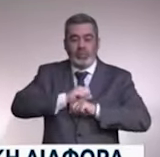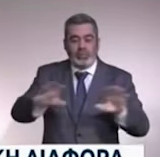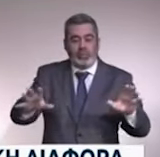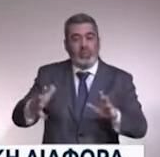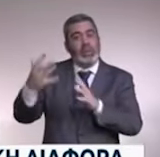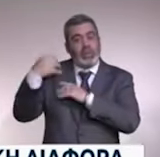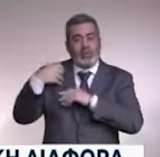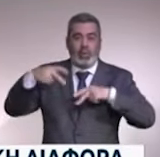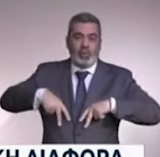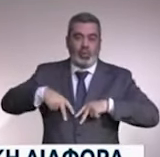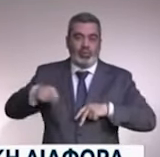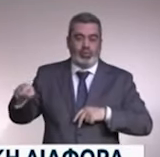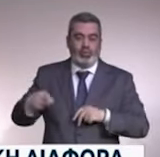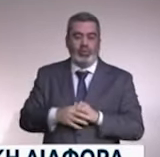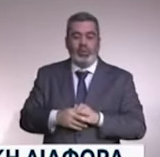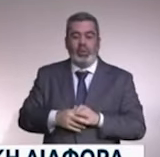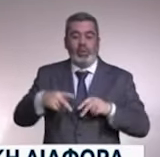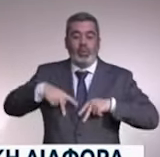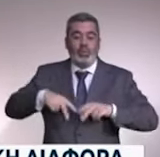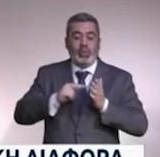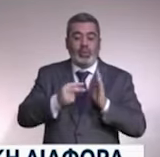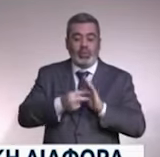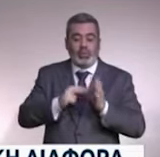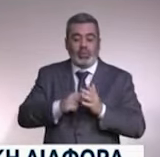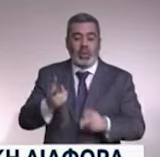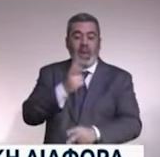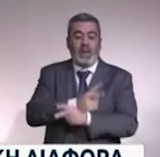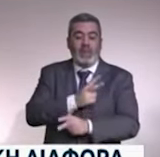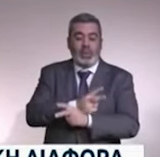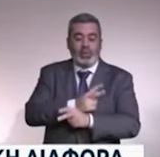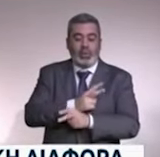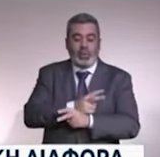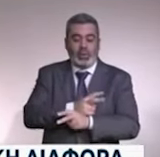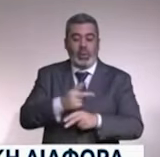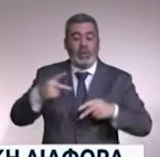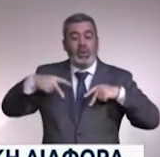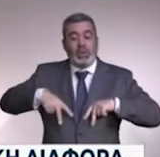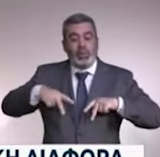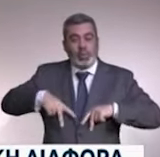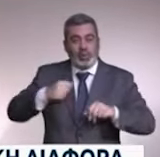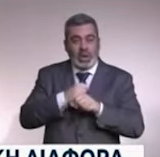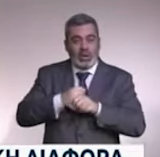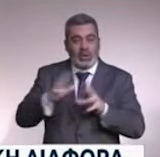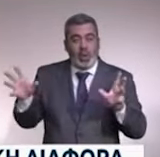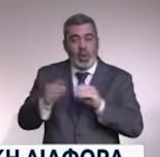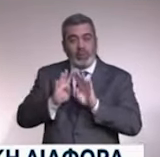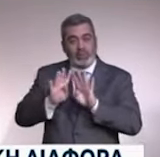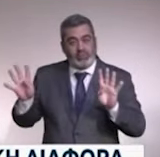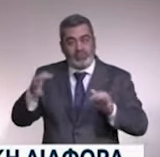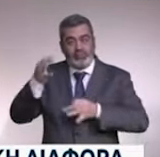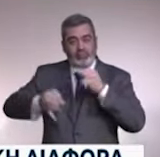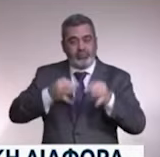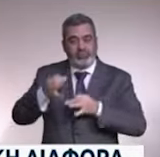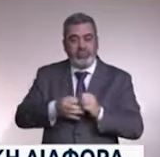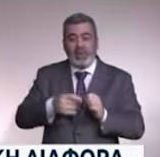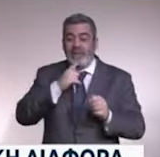Οικονομικό Επιτελείο, από τον Υπουργό Οικονομικών, τον Αναπληρωτή Υπουργό και τον Υπουργό Εργασίας. Η